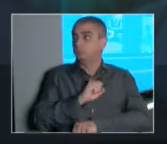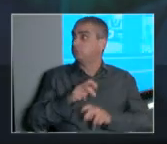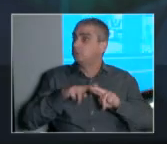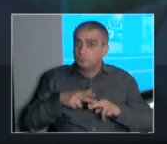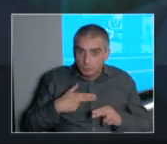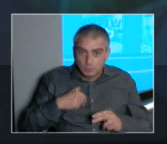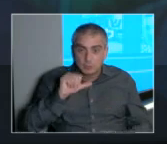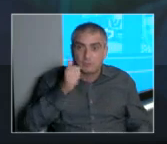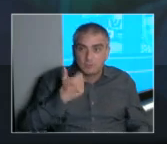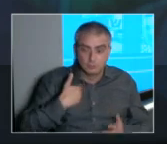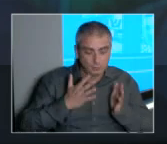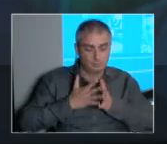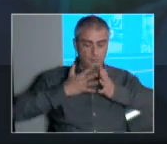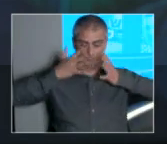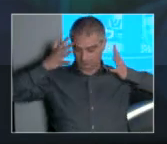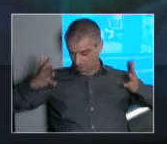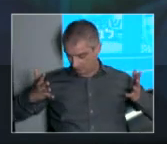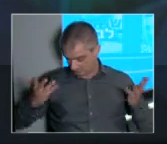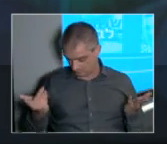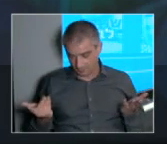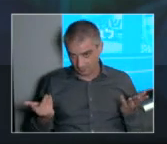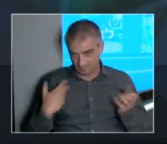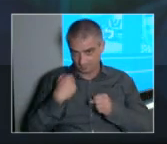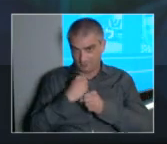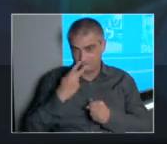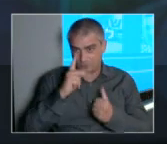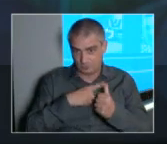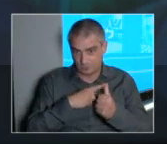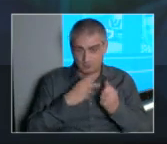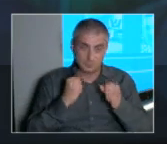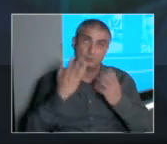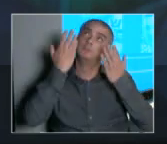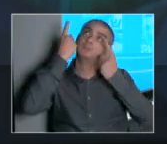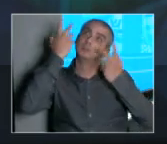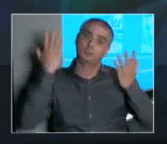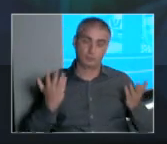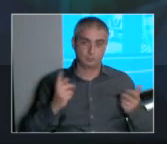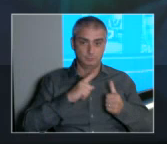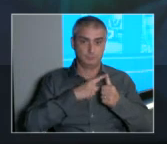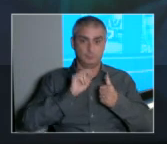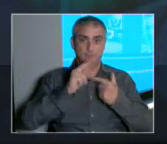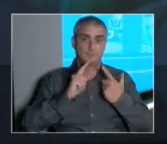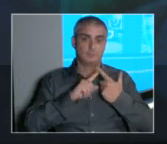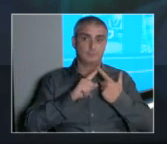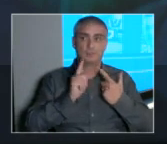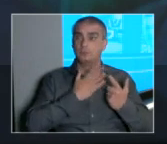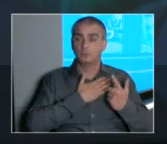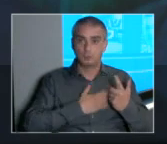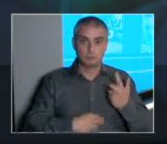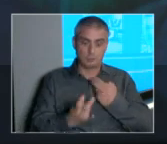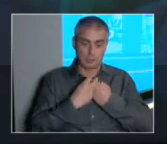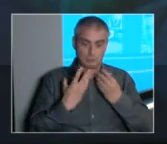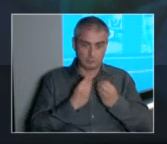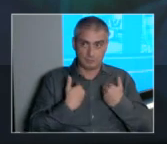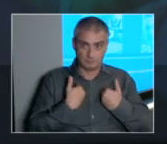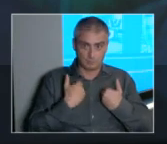נשאלו שאלף שאנחנו נגדל גם בנסיגות, בטוח, בעזרת השם. ב', מי שרוצה להצטרף